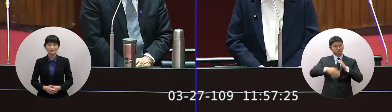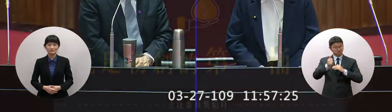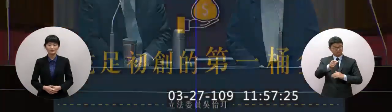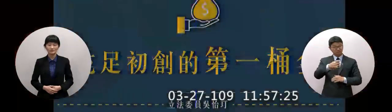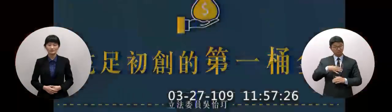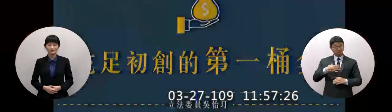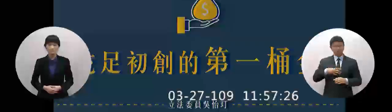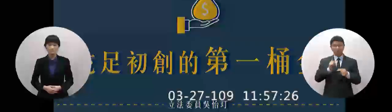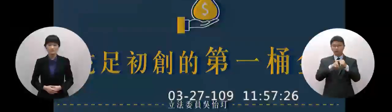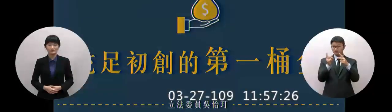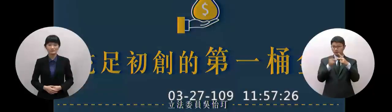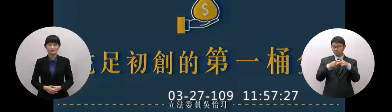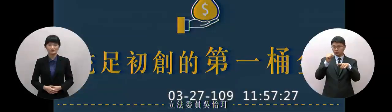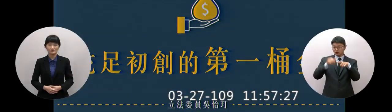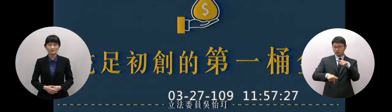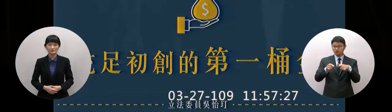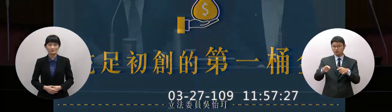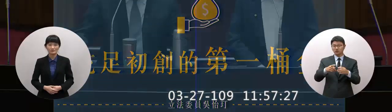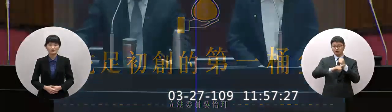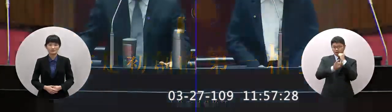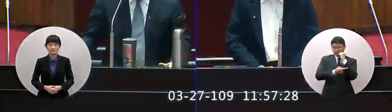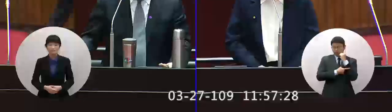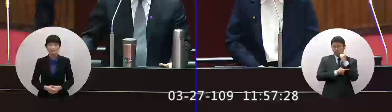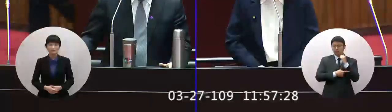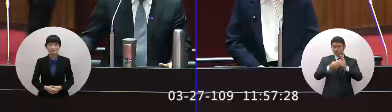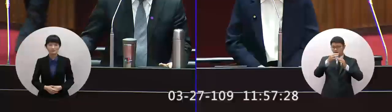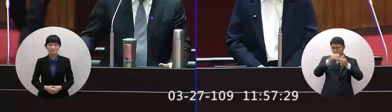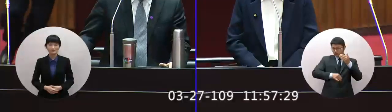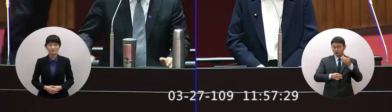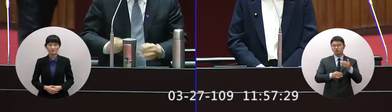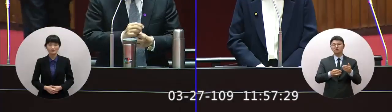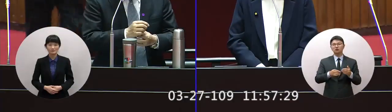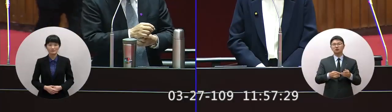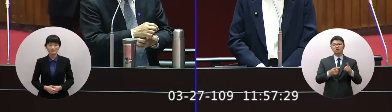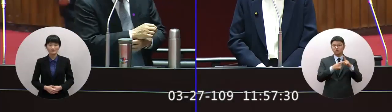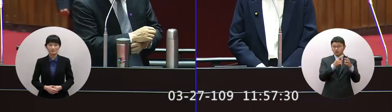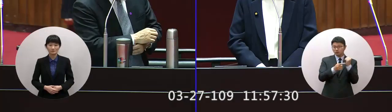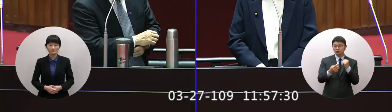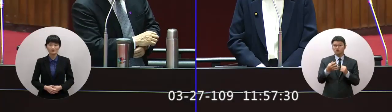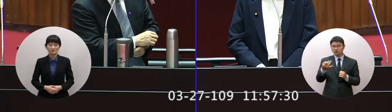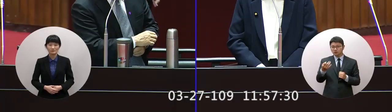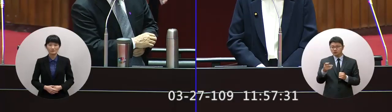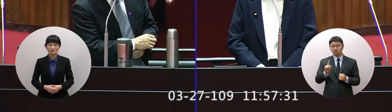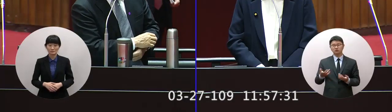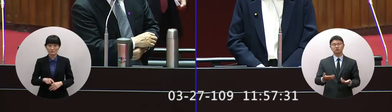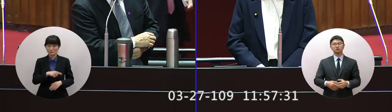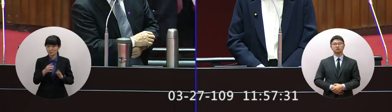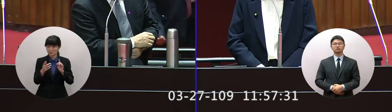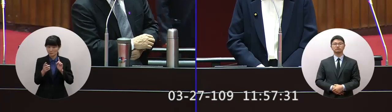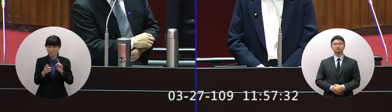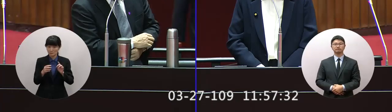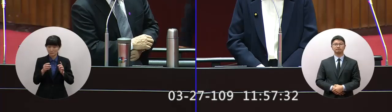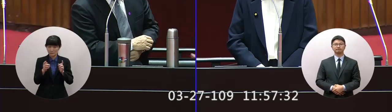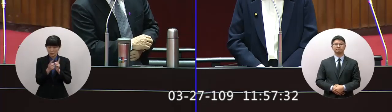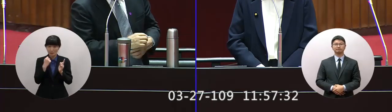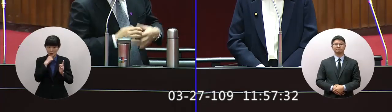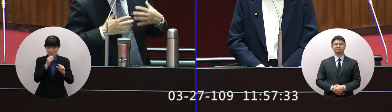我们的定义上，法律上的定义是什么？资本额跟人数。 我们对于台湾